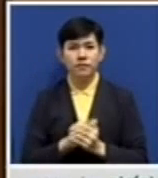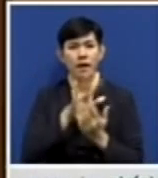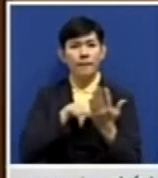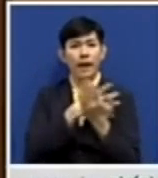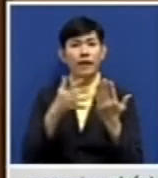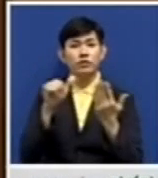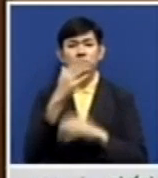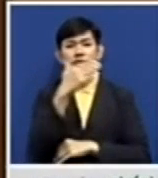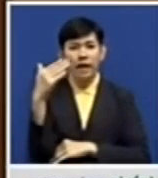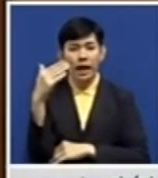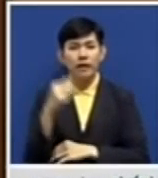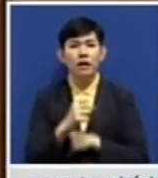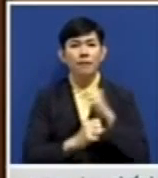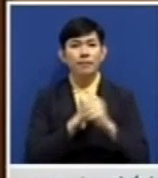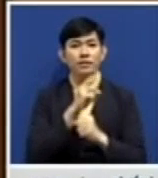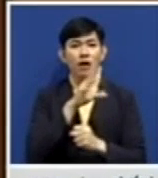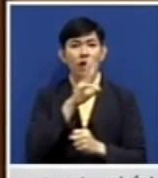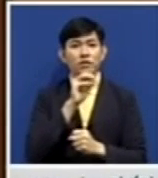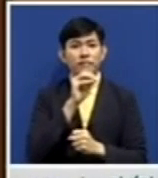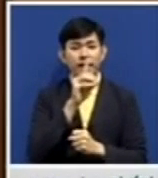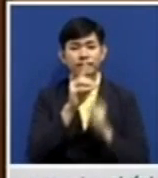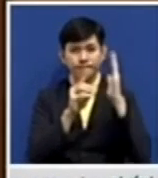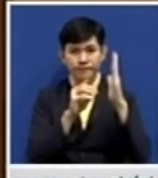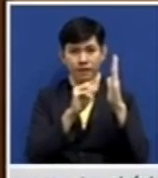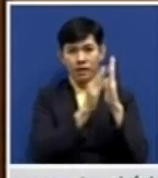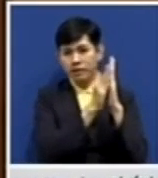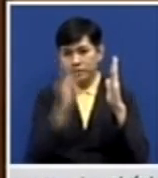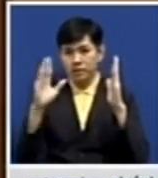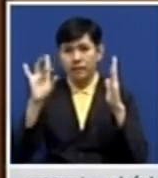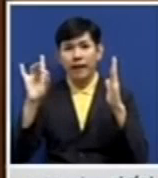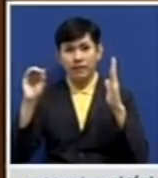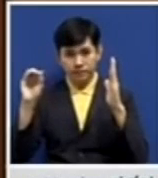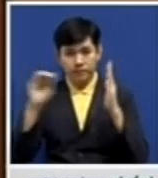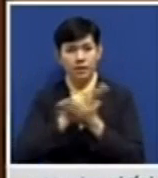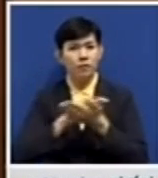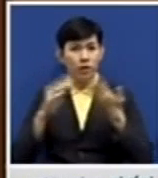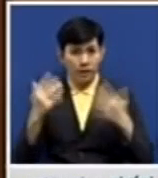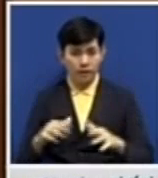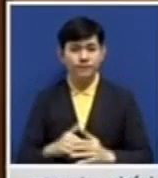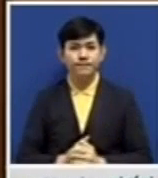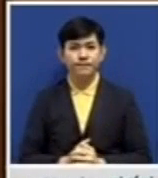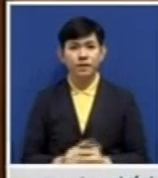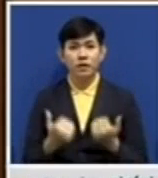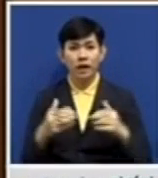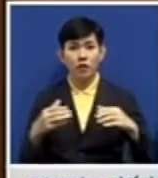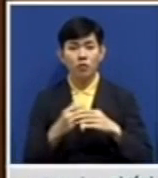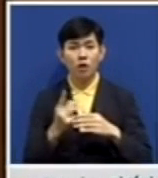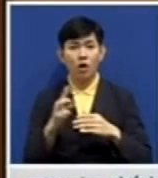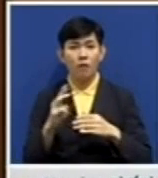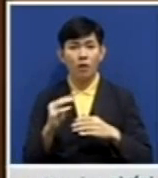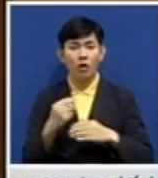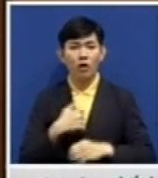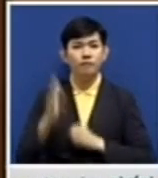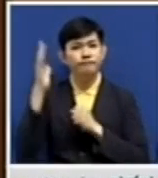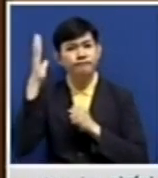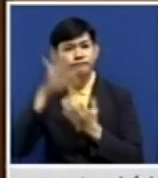าติพุทธศักราช2561ถึง2580เรียบร้อยแล้วคณะรัฐมนตรีจึงขอแถลงนโ